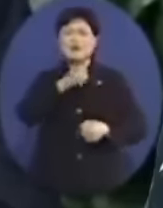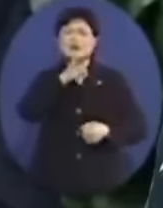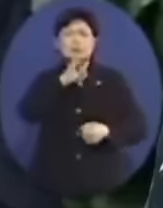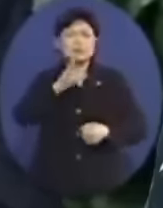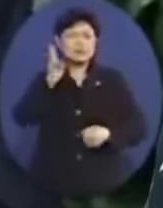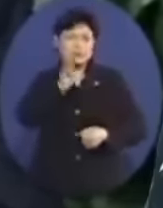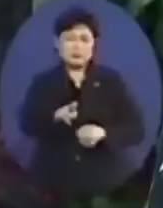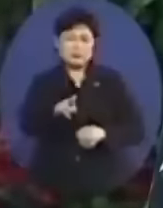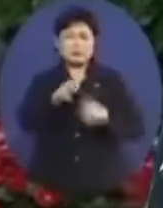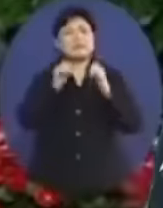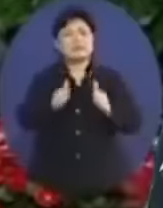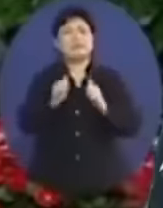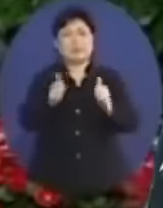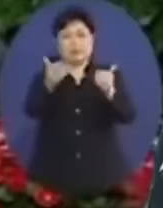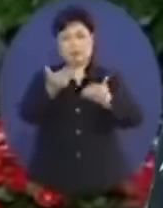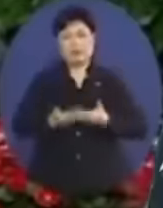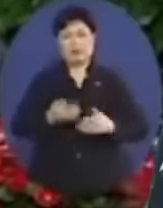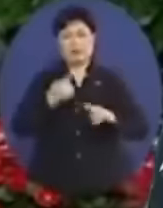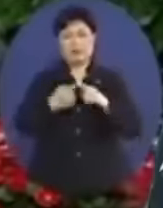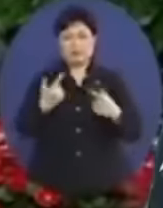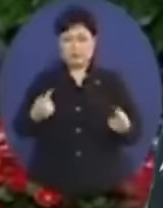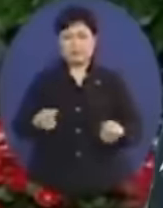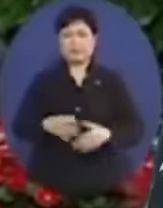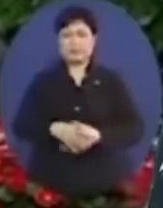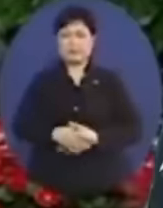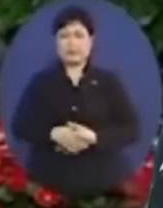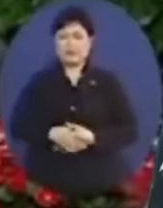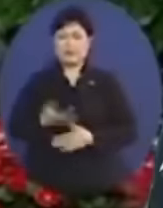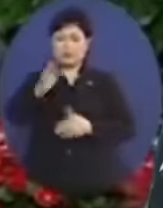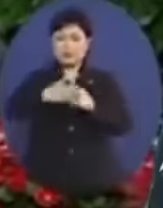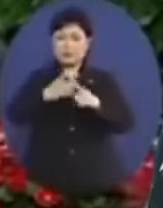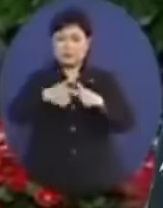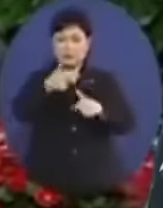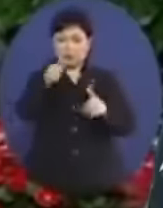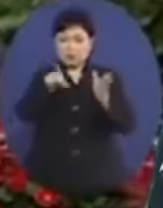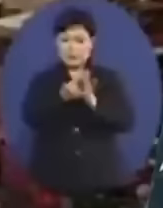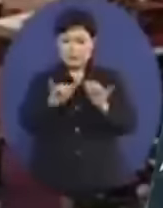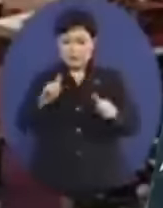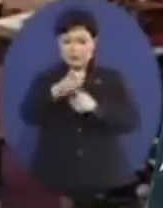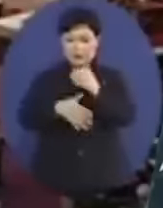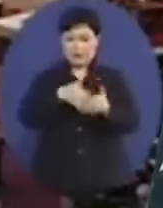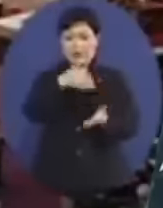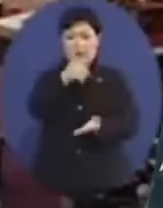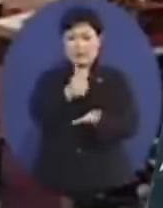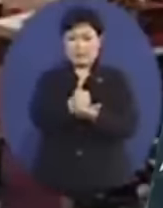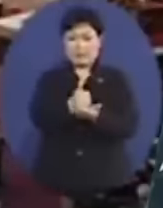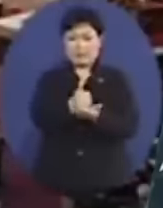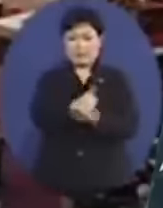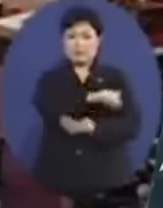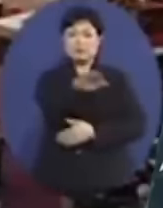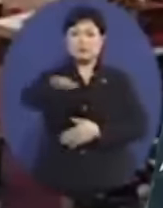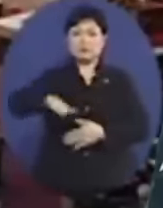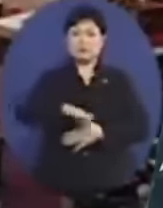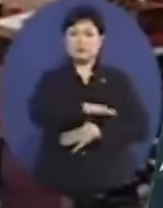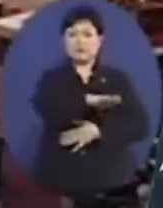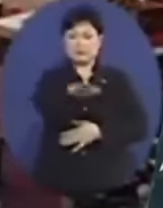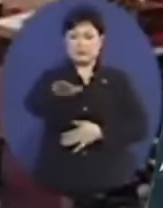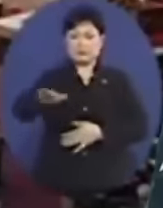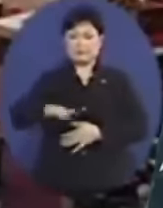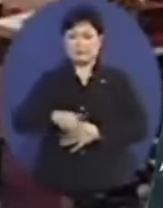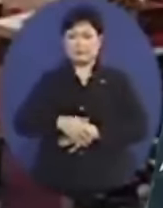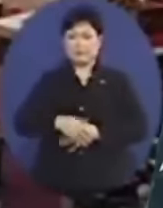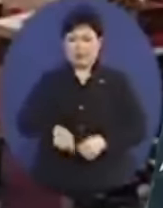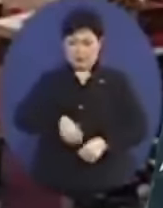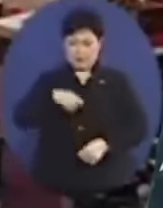받은 것입니다 그러므로 예수를 믿는 사람은 하나님이 우리를